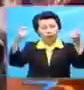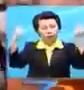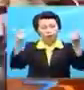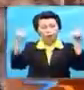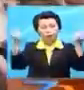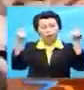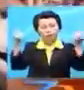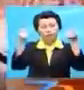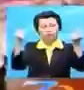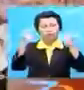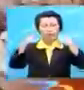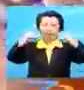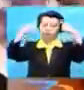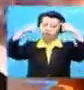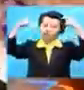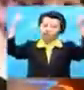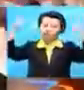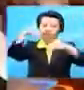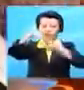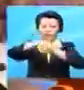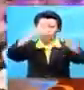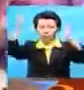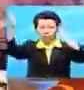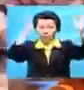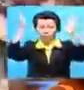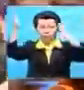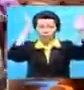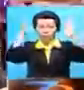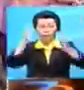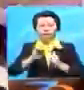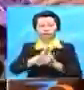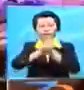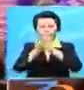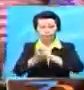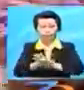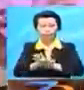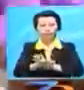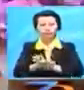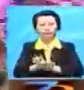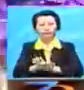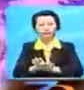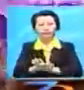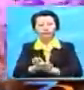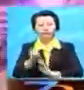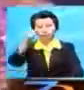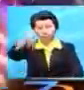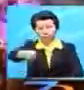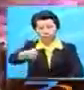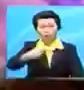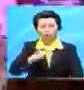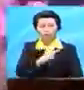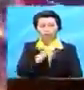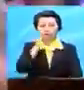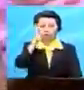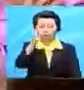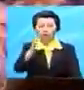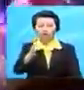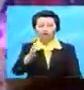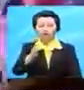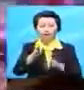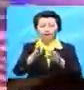ya, kejayaan kita dalam Malaysia. Jadi besok kita akan